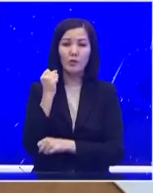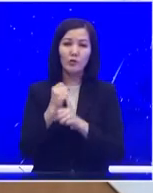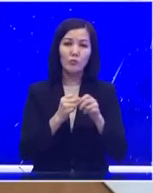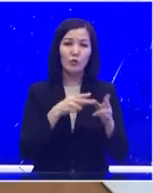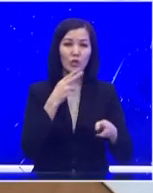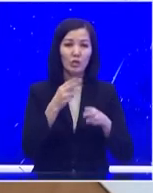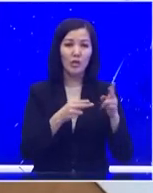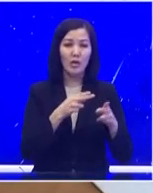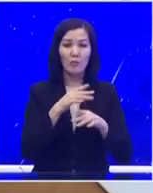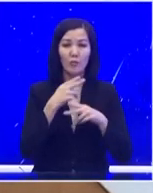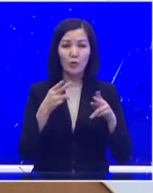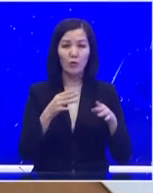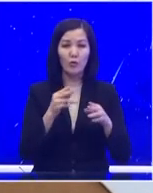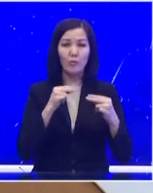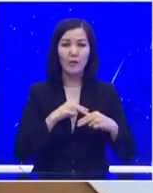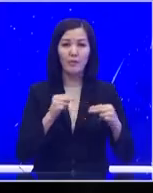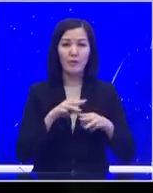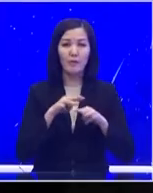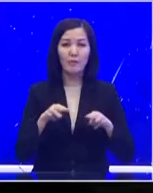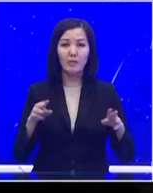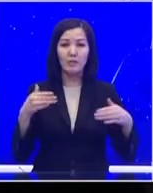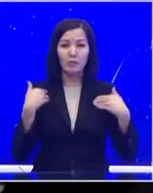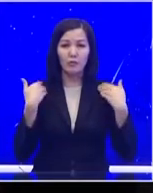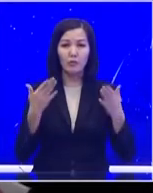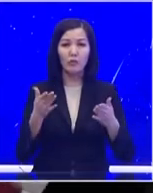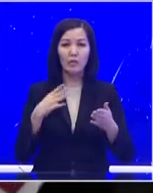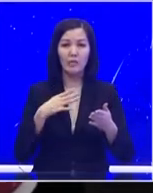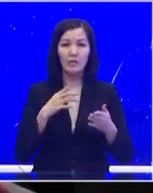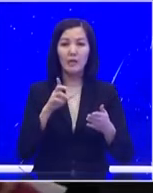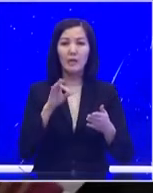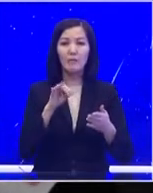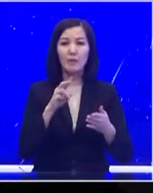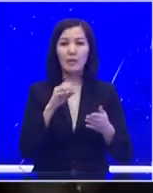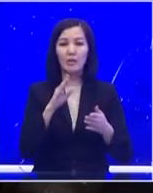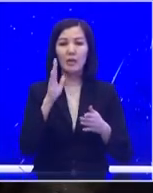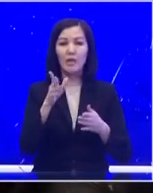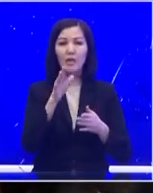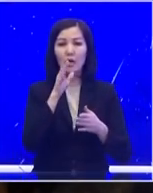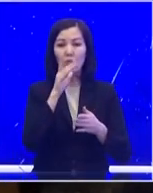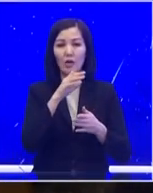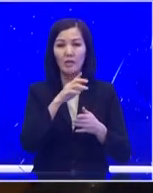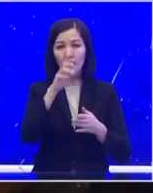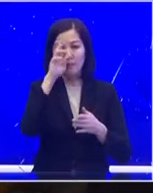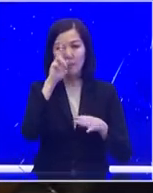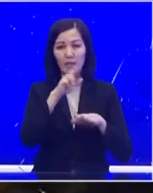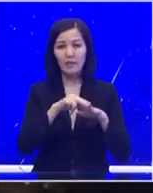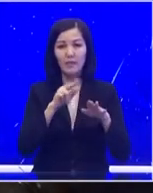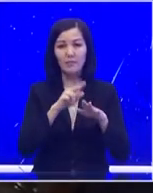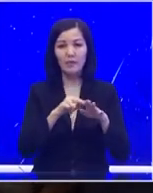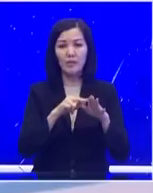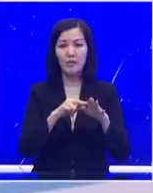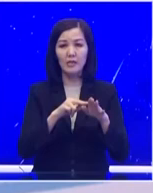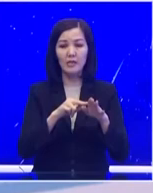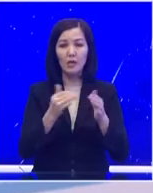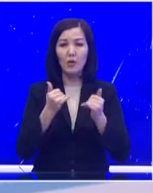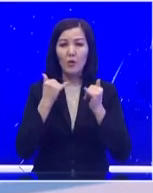бойынша. Осы орайда еңбек министрлігі ұсыныс жасады. Біржан Нұрымбетов алдағы уақытта мемлекеттік инспекторлардың мәртебесін